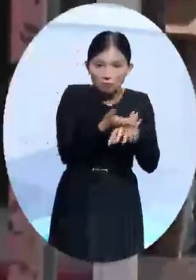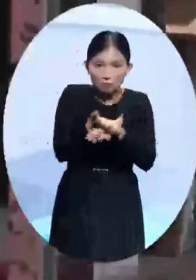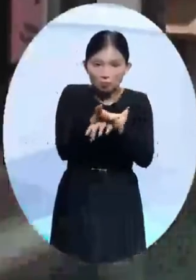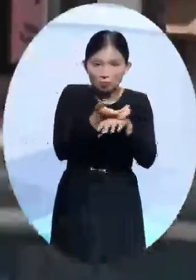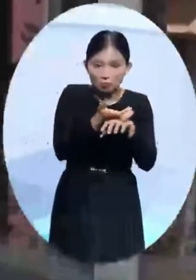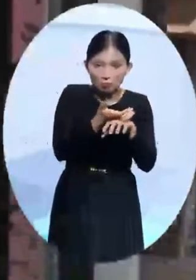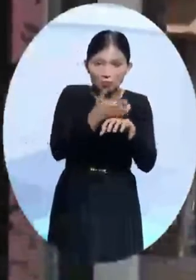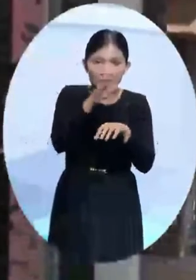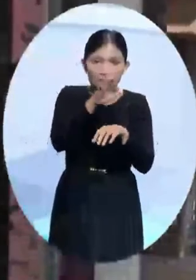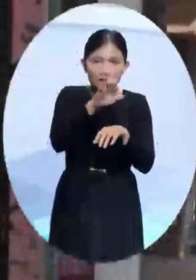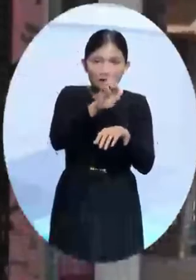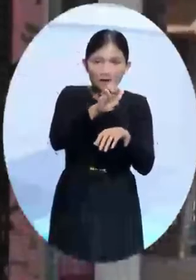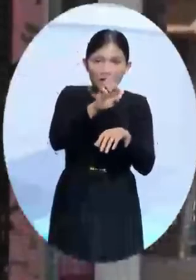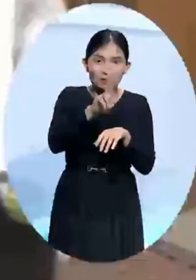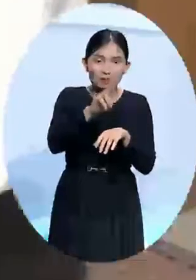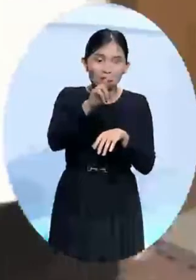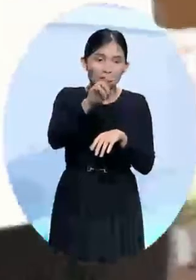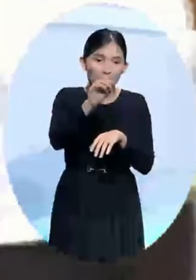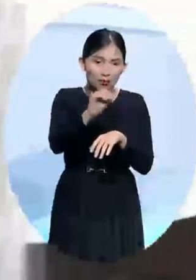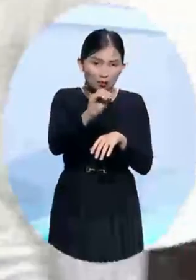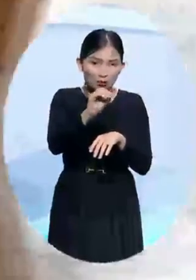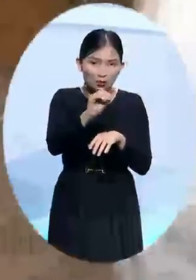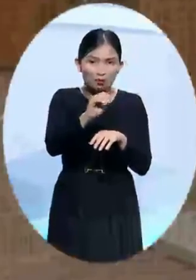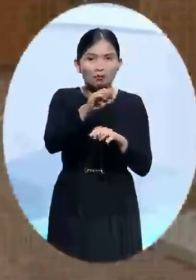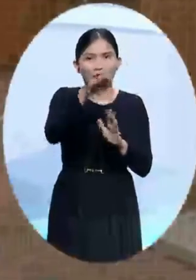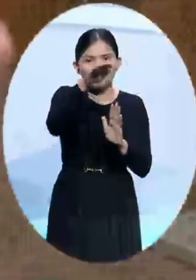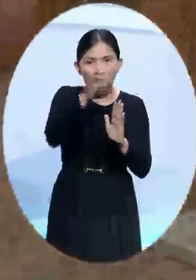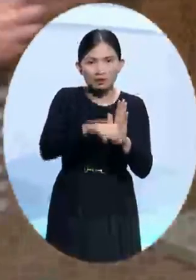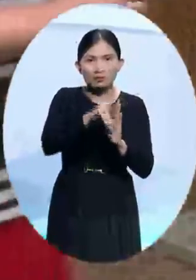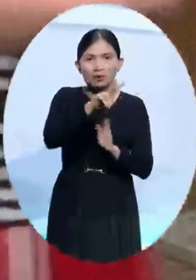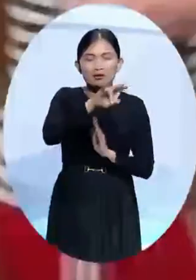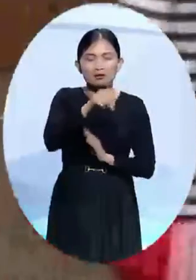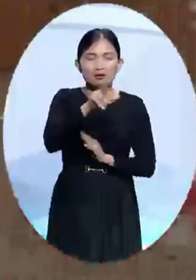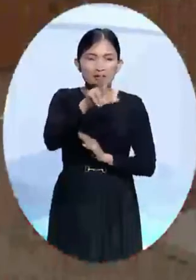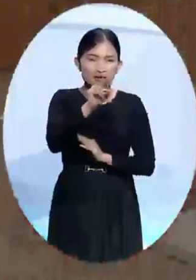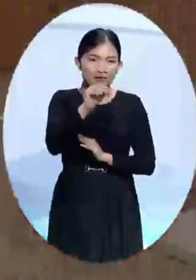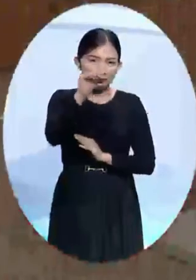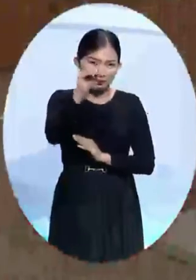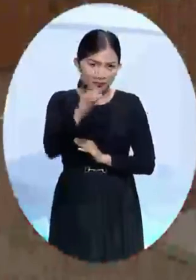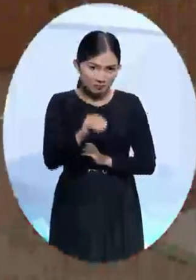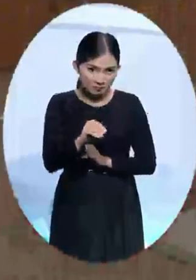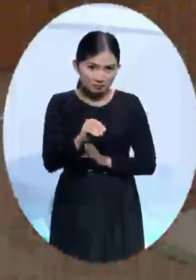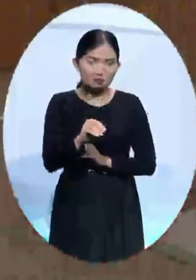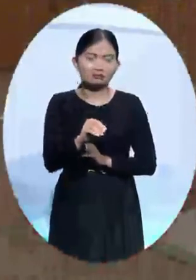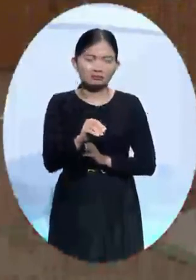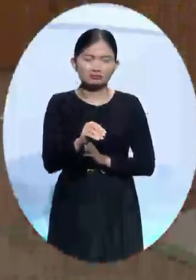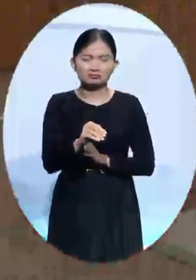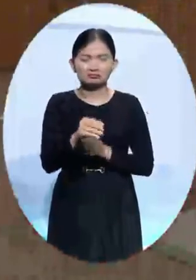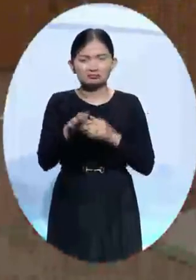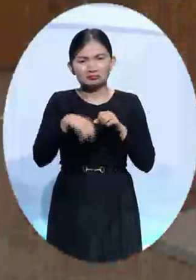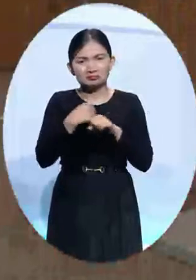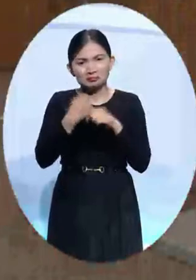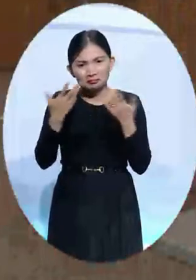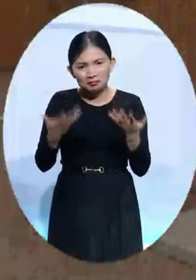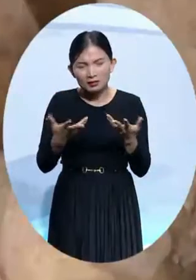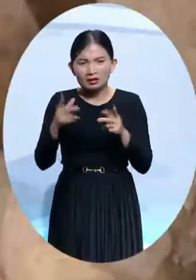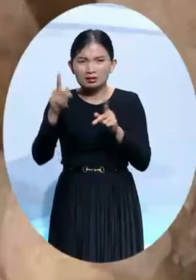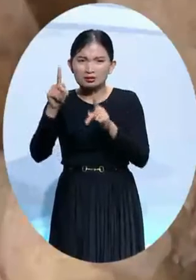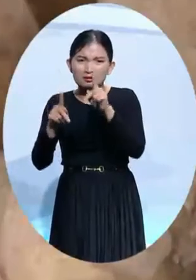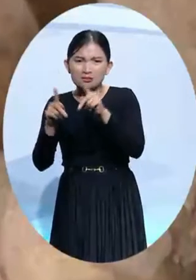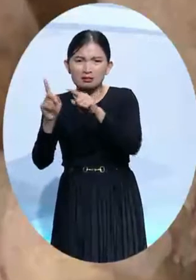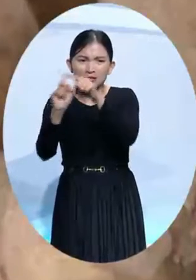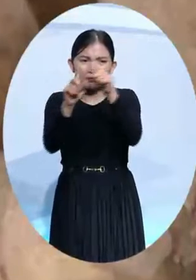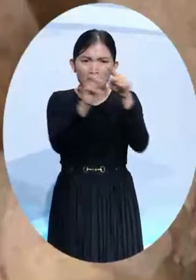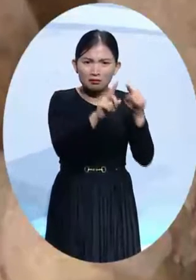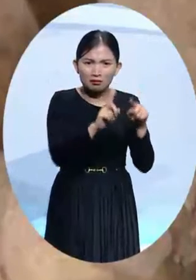2,6% từ mức 2,8% hồi tháng 4. Cũng theo IMF, tỷ lệ lạm phát trong năm nay ở các nền kinh tế phát triển